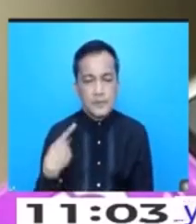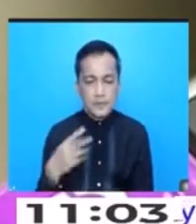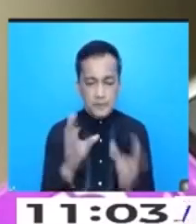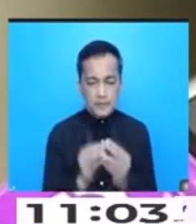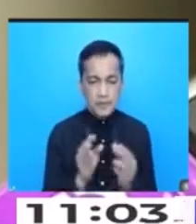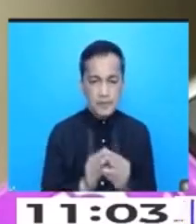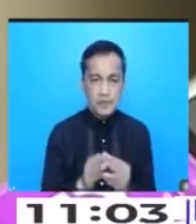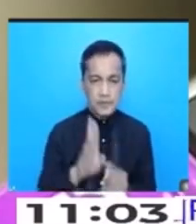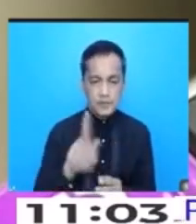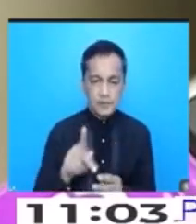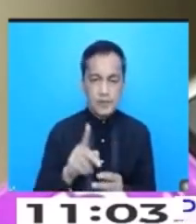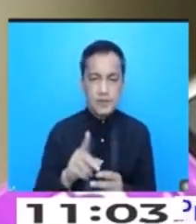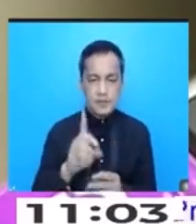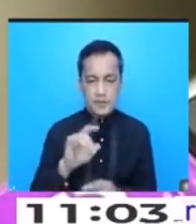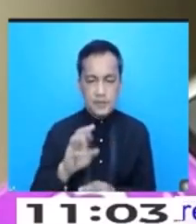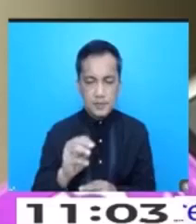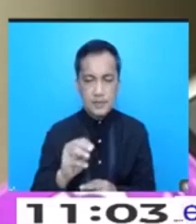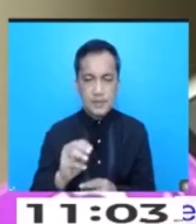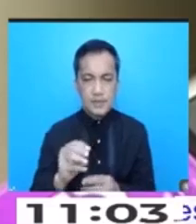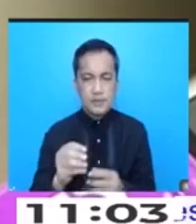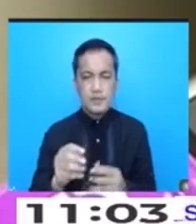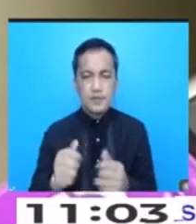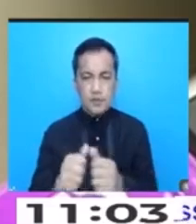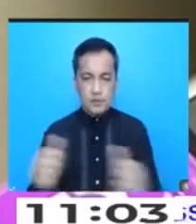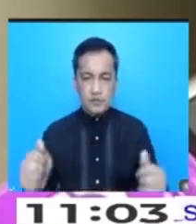Statistics Auditorium sa hapon.